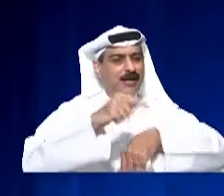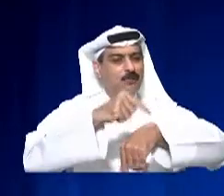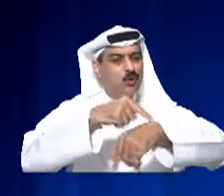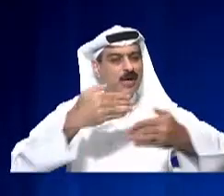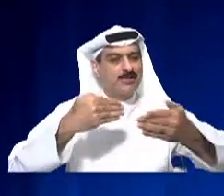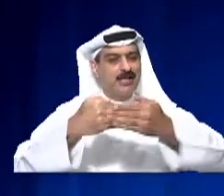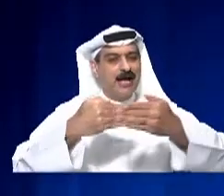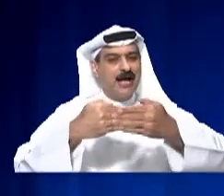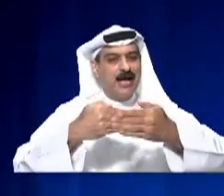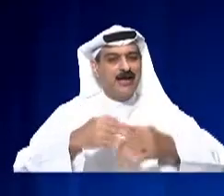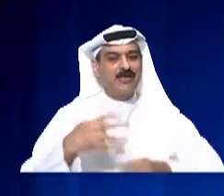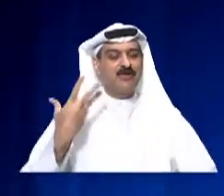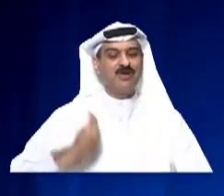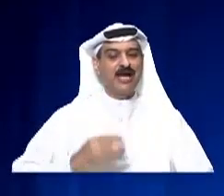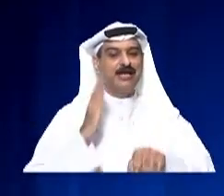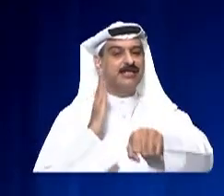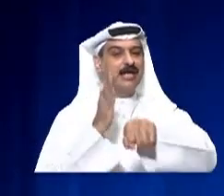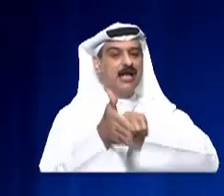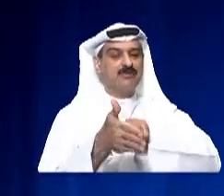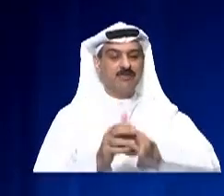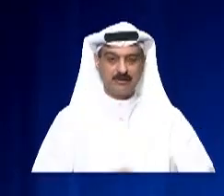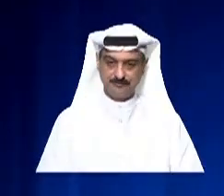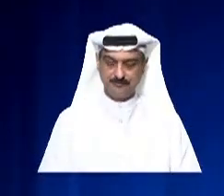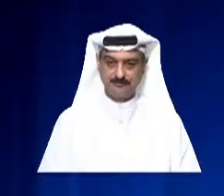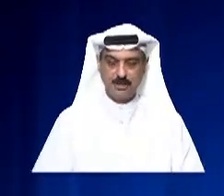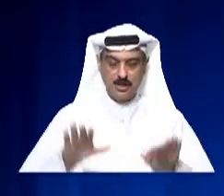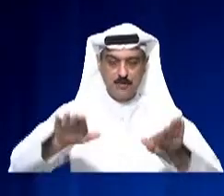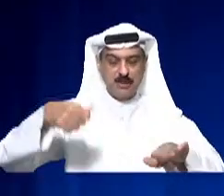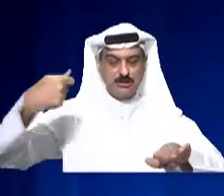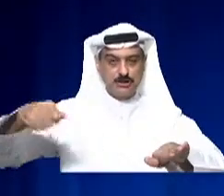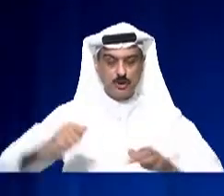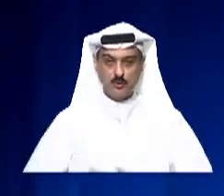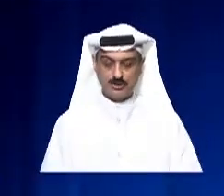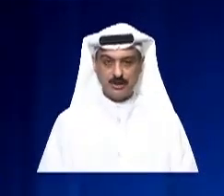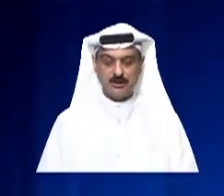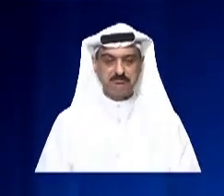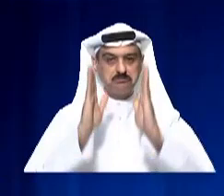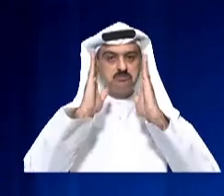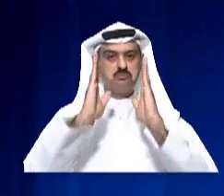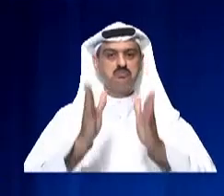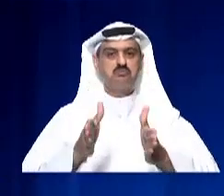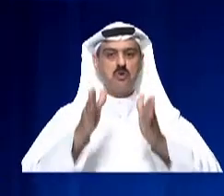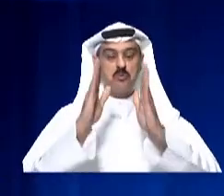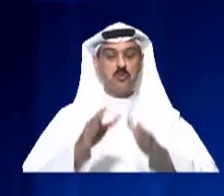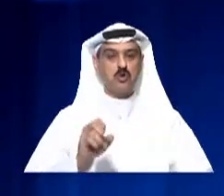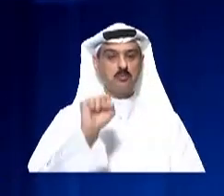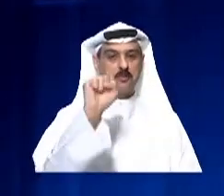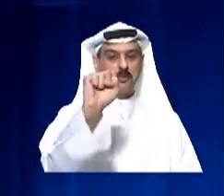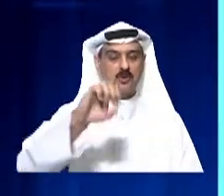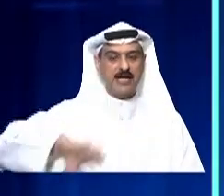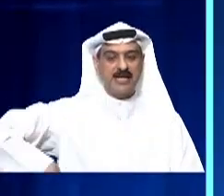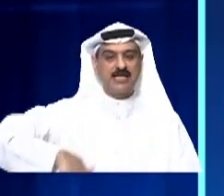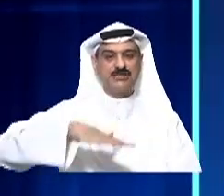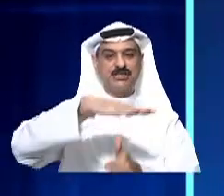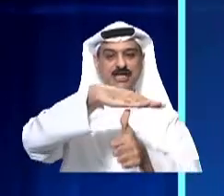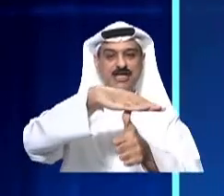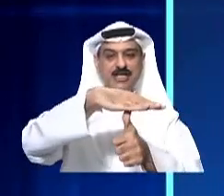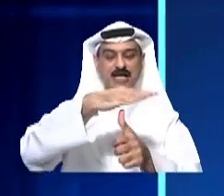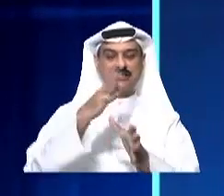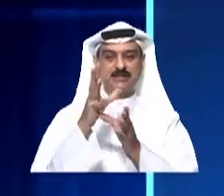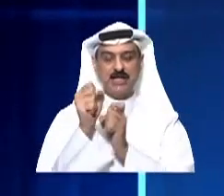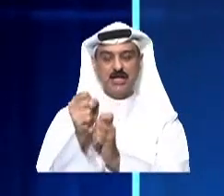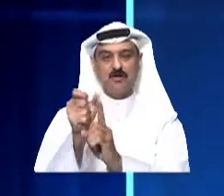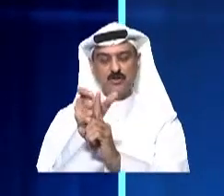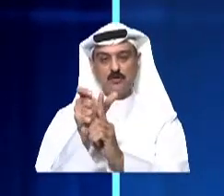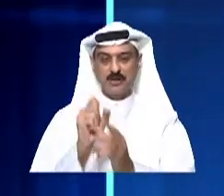المبارك، يتقدم مجلس الوزراء بأسمى آيات التهاني والتبريكات لمقام حضرة صاحب السمو أمير البلاد